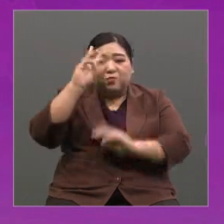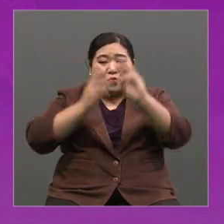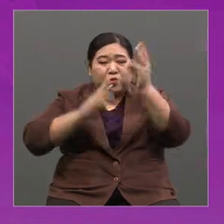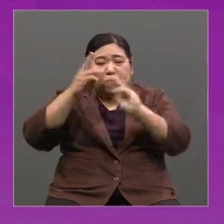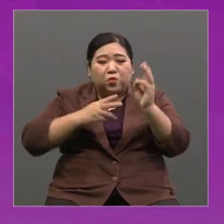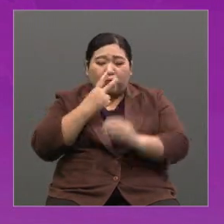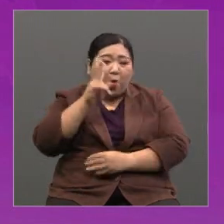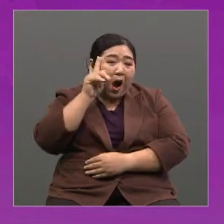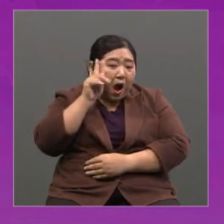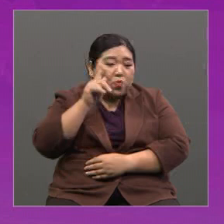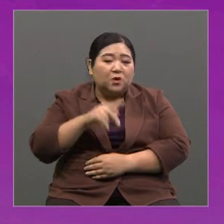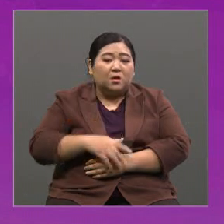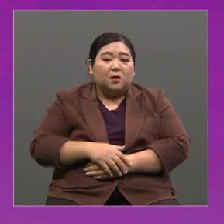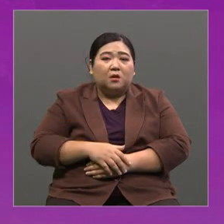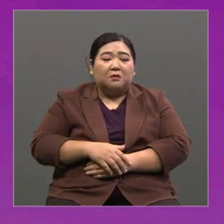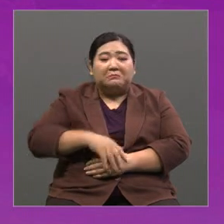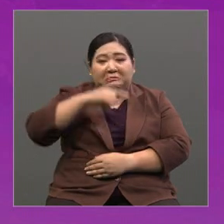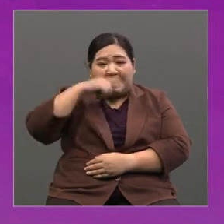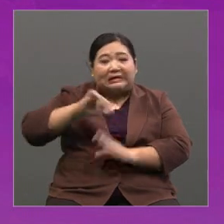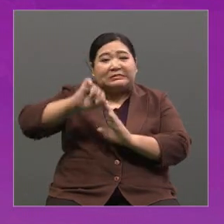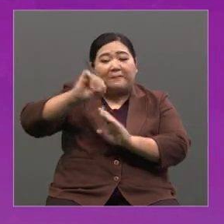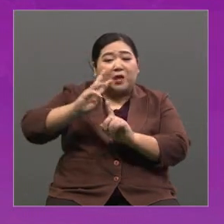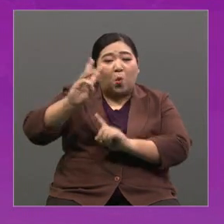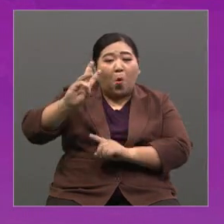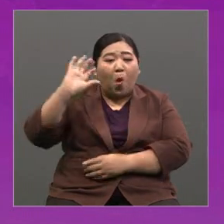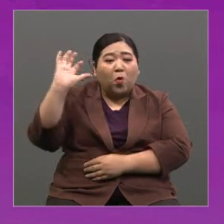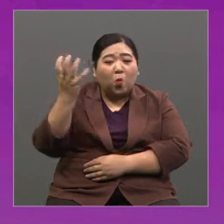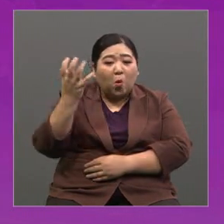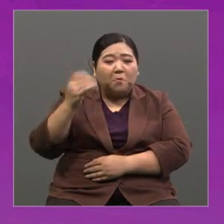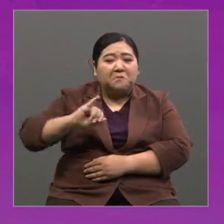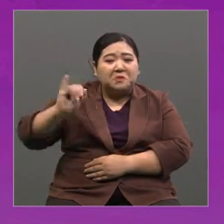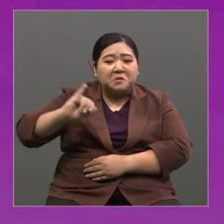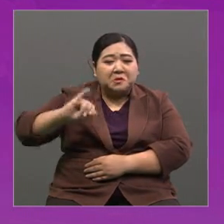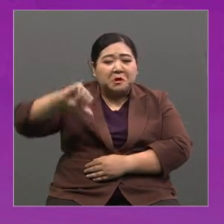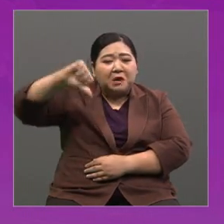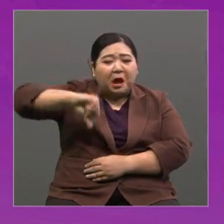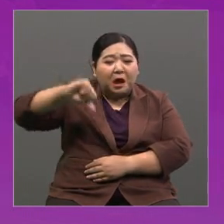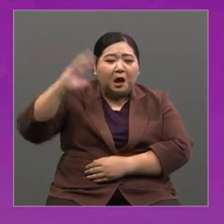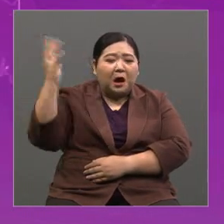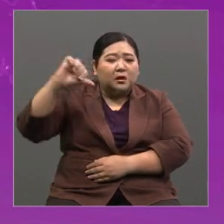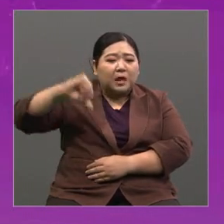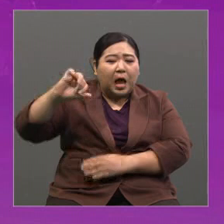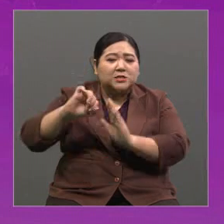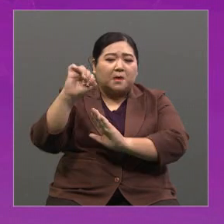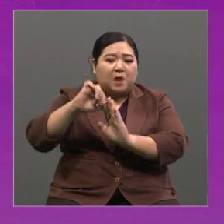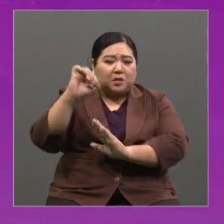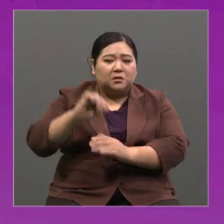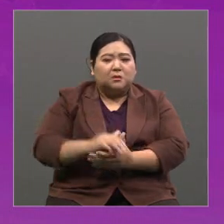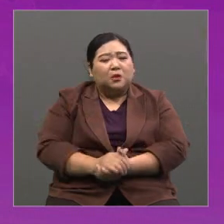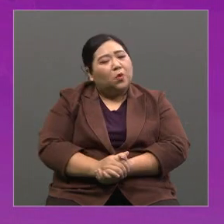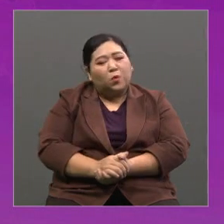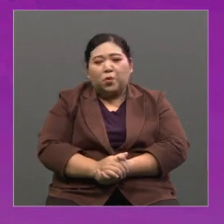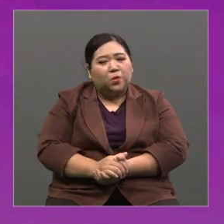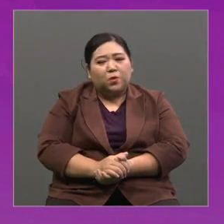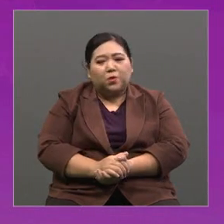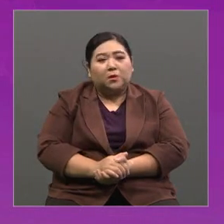ข่าวเองคือประมาณอันดับ 6 ของโลก อากาศแย่ที่เชีงใหม่เขาก็เตือนเลยวาสภาพอากาศเปนแบนี้ถาเกิจำได้